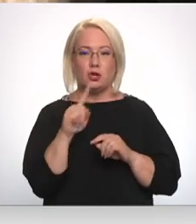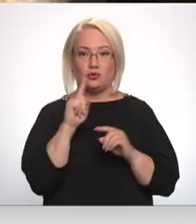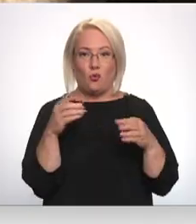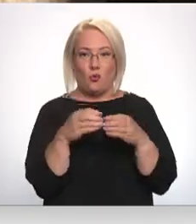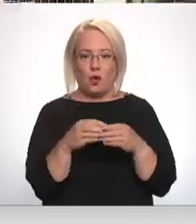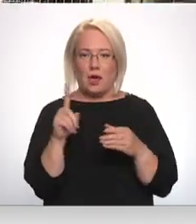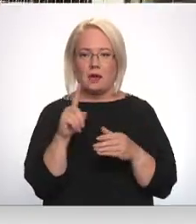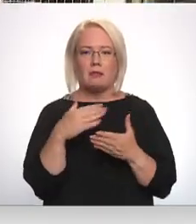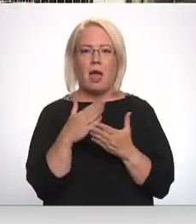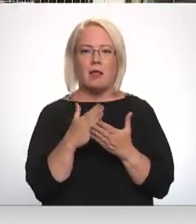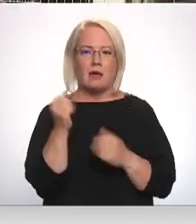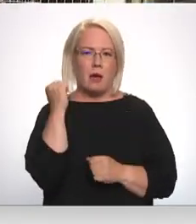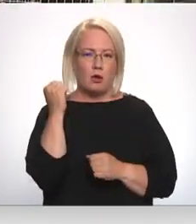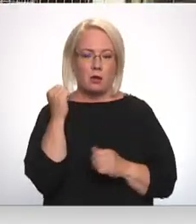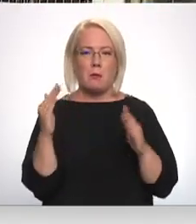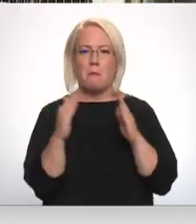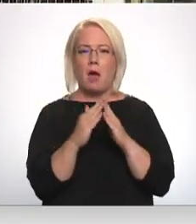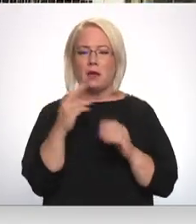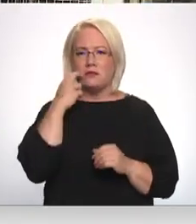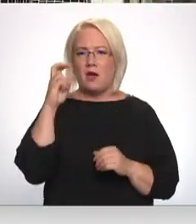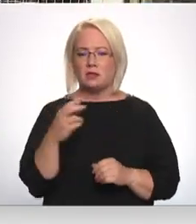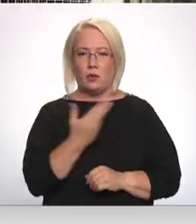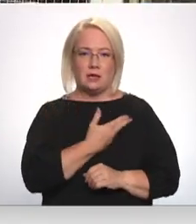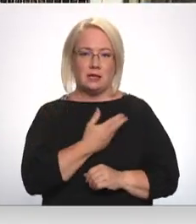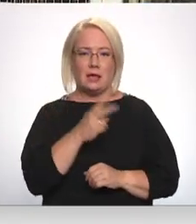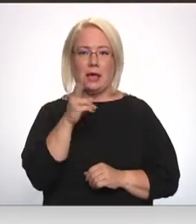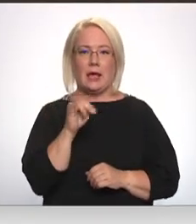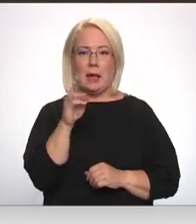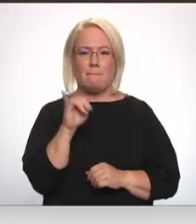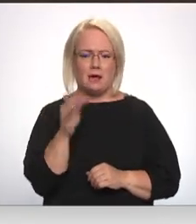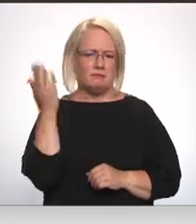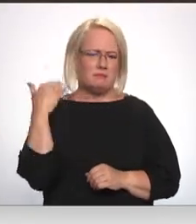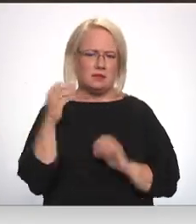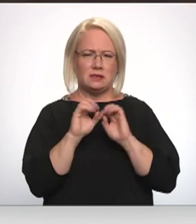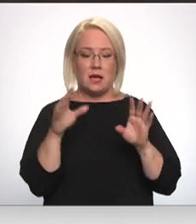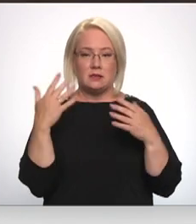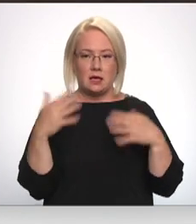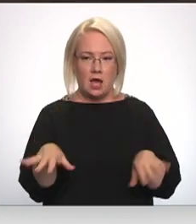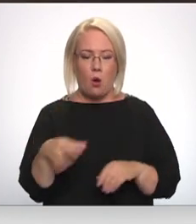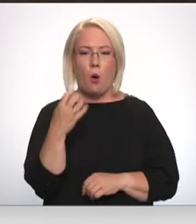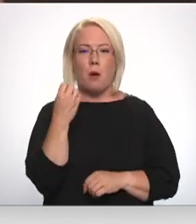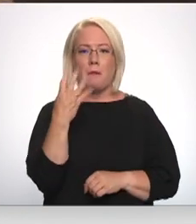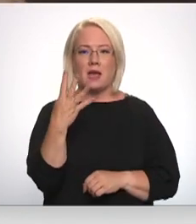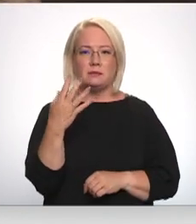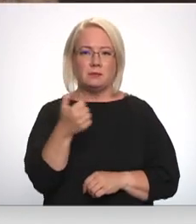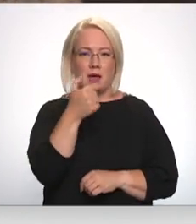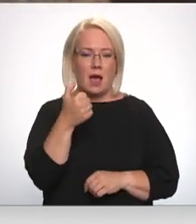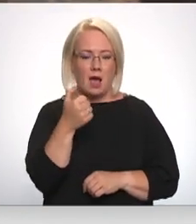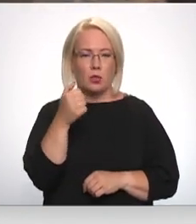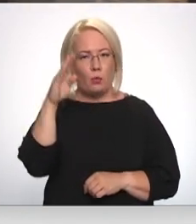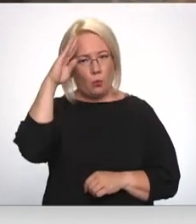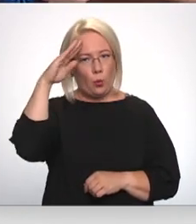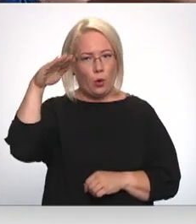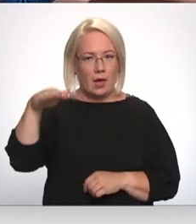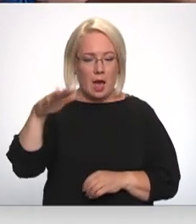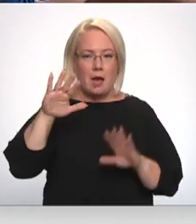daļēji apdraudētu. Par mājas vecāko iemītnieku Kimī esam jau stāstījuši. Viņš ir 15 gadus vecs žirafu puika.